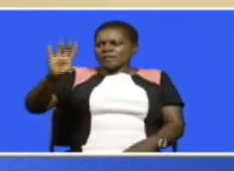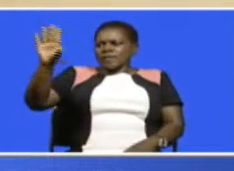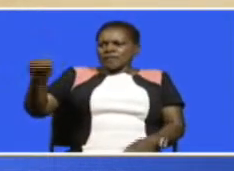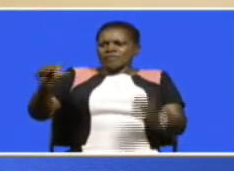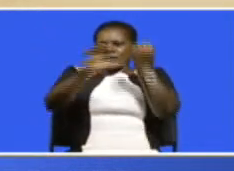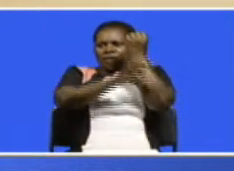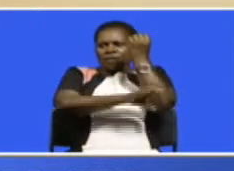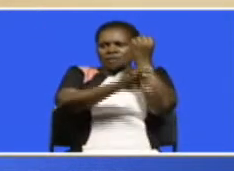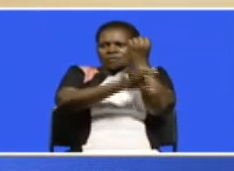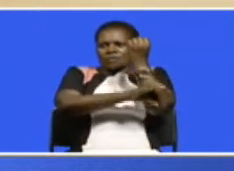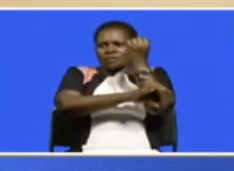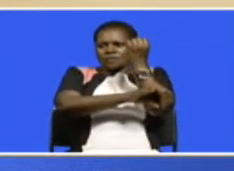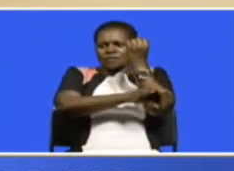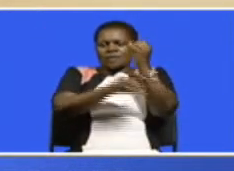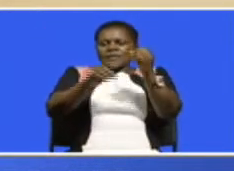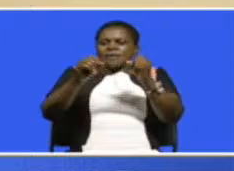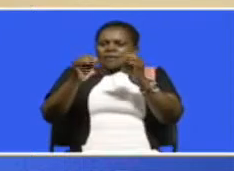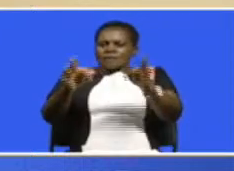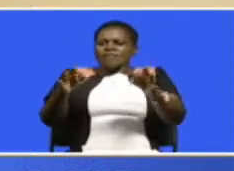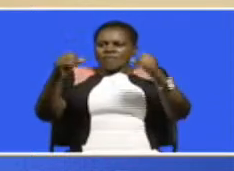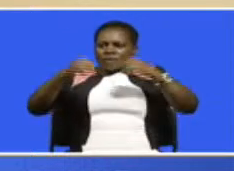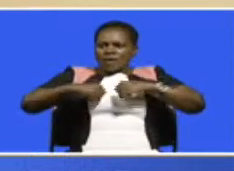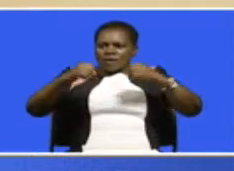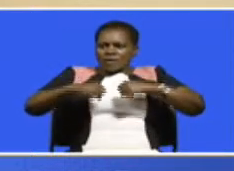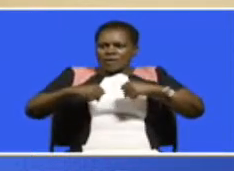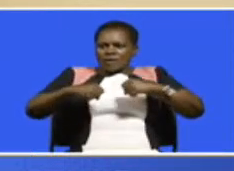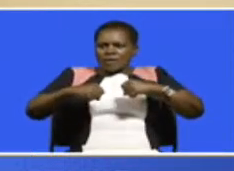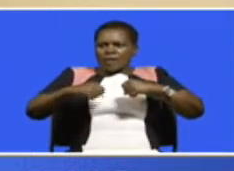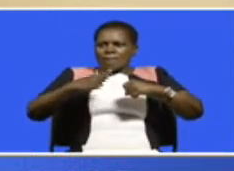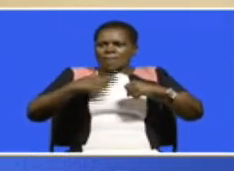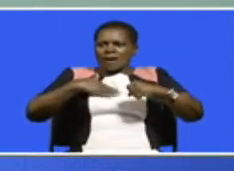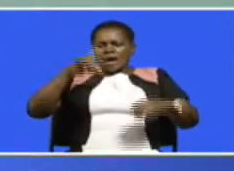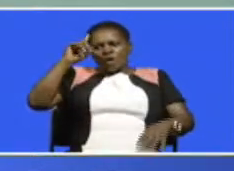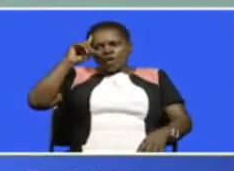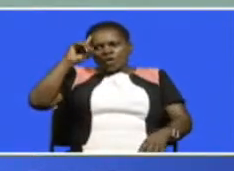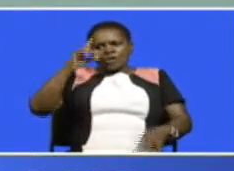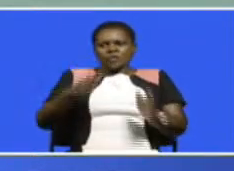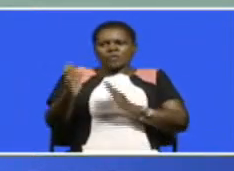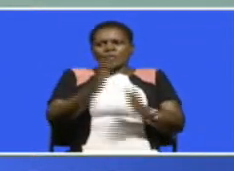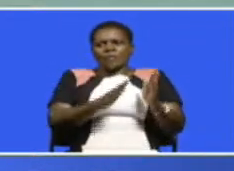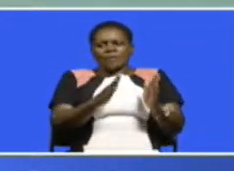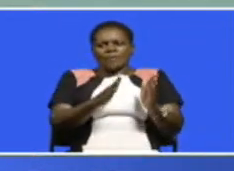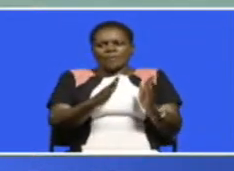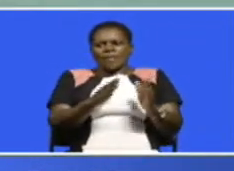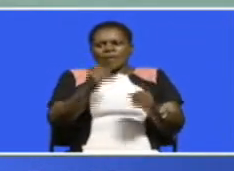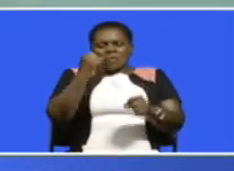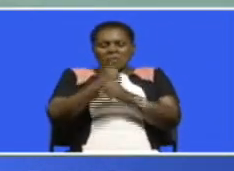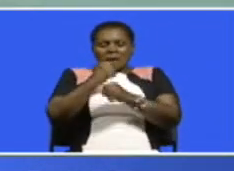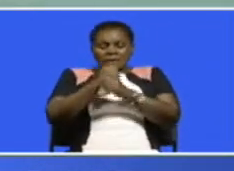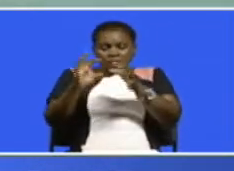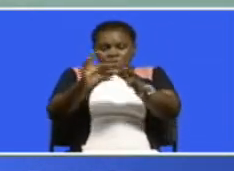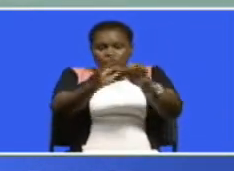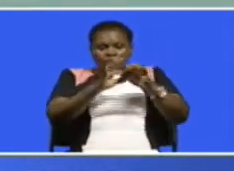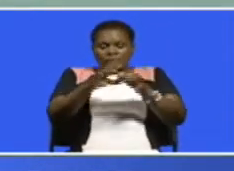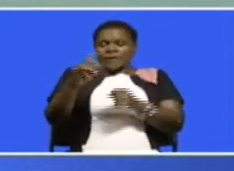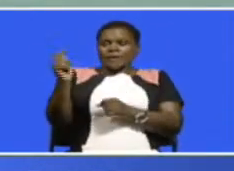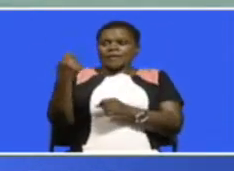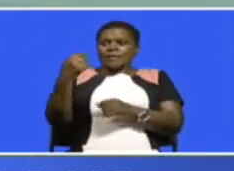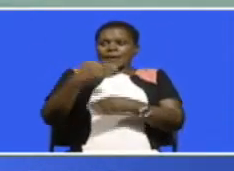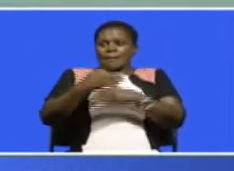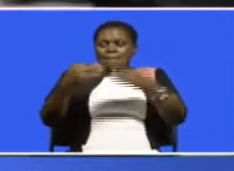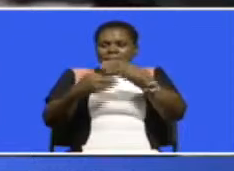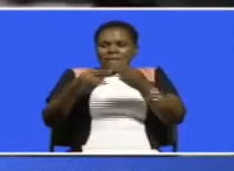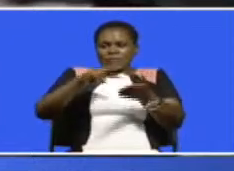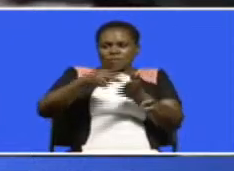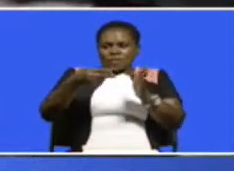countries if they agreed to participate. So that was my original plan. Kwa kutazamia ushirikiano huo, Kenya ilikuwa ijenge